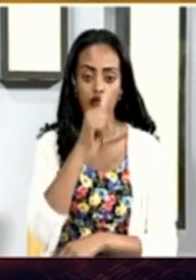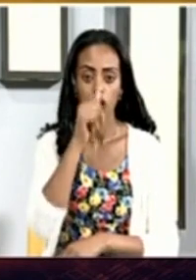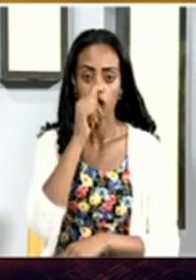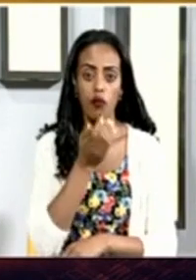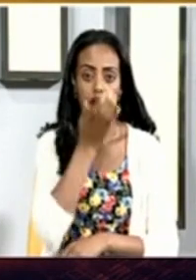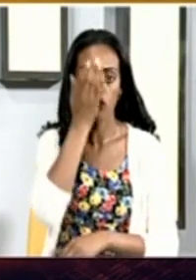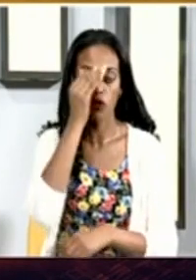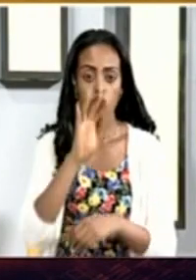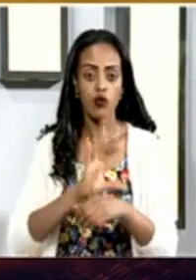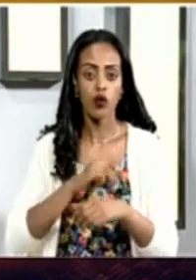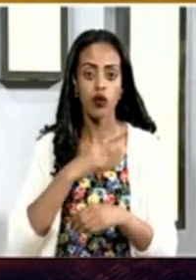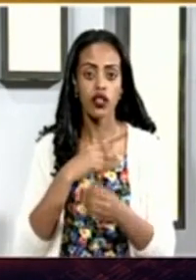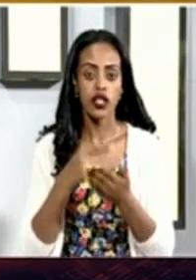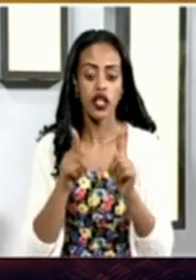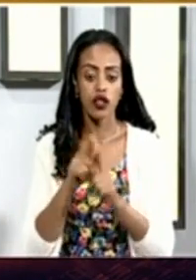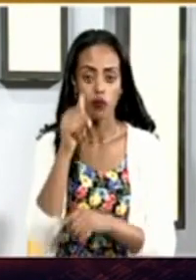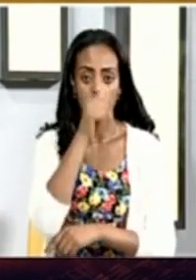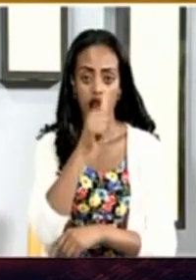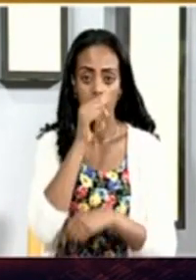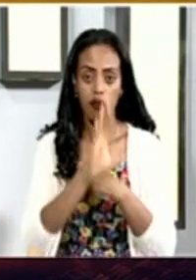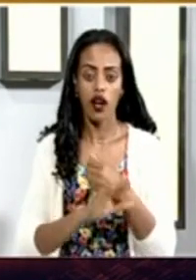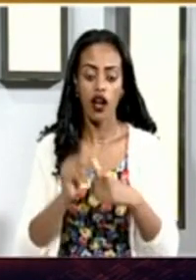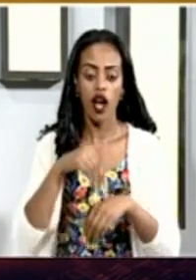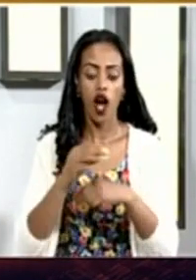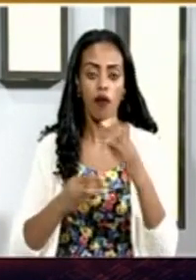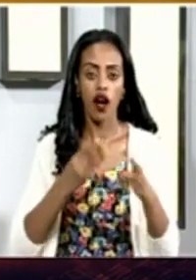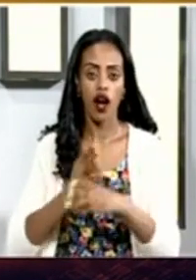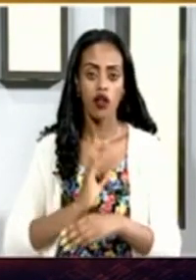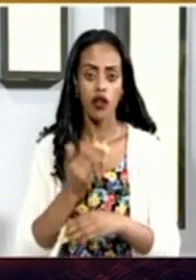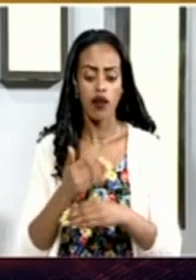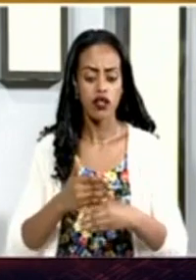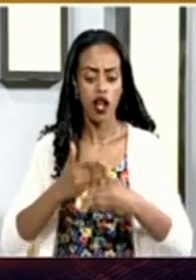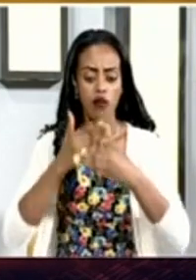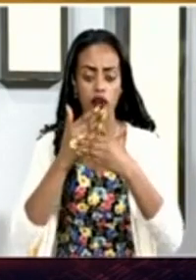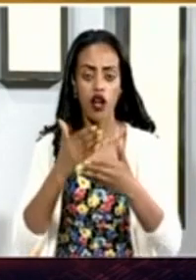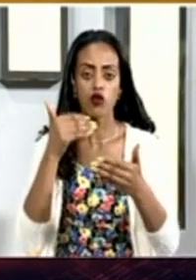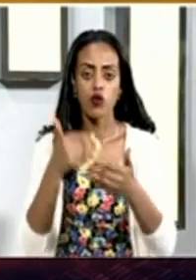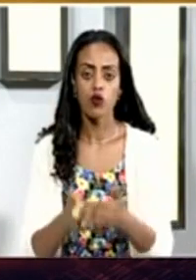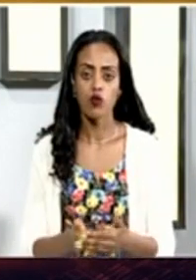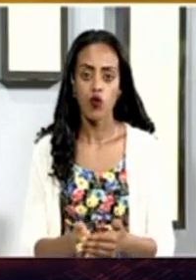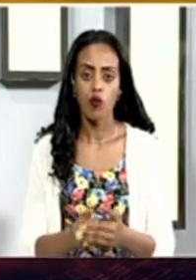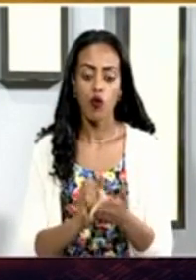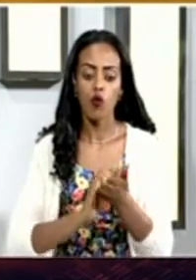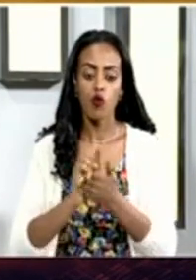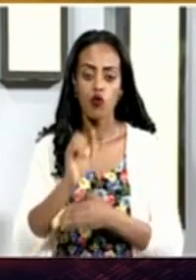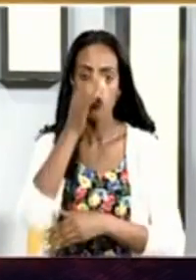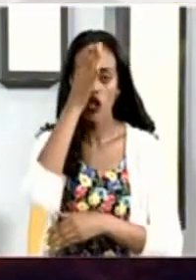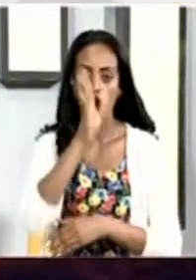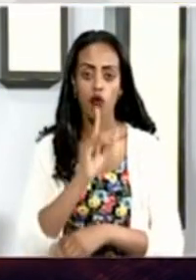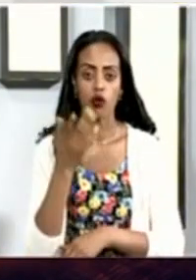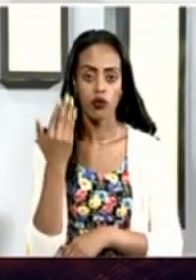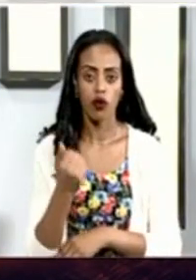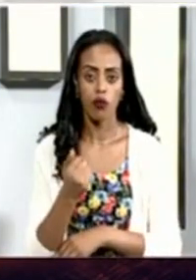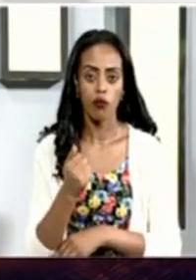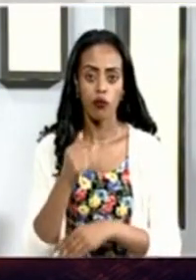ቤተ ክርስትያን ይኹን ኢትዮጵያ ከም ሃገር ኣብ ዓለምና ኣብ ዝለዓለ ብራኸ ዘውፅሑ ቅዱስ ኣቦ እዮም ነይሮም።